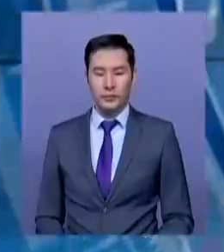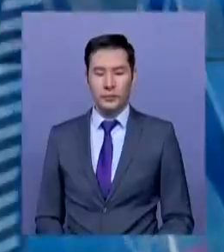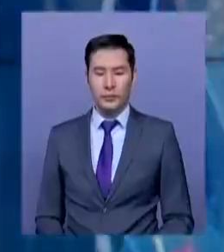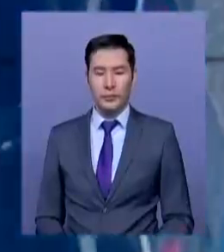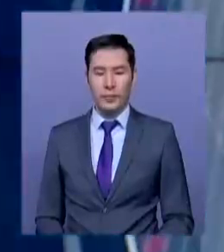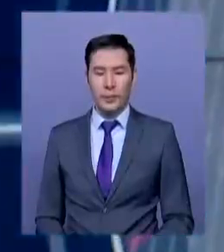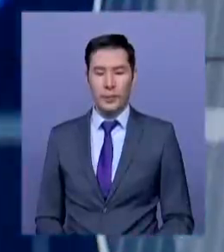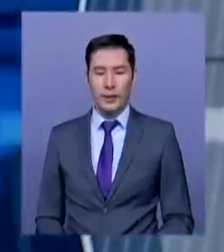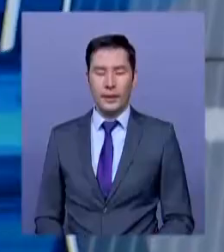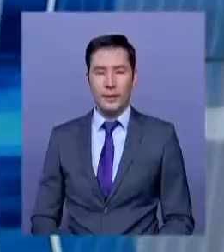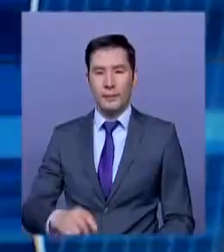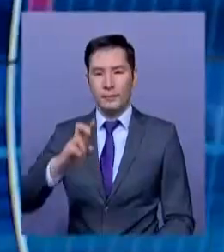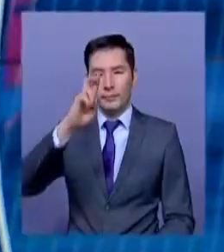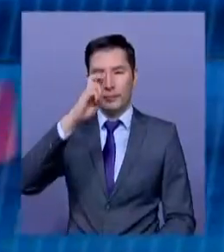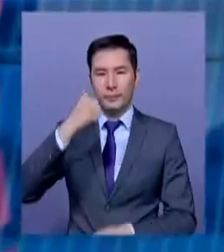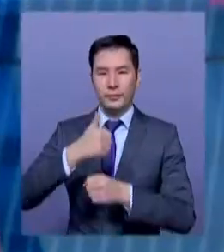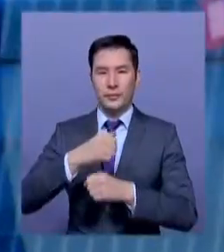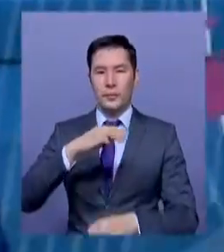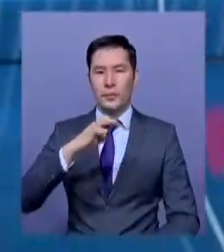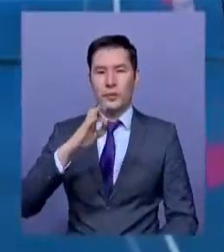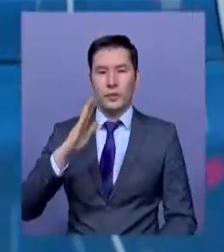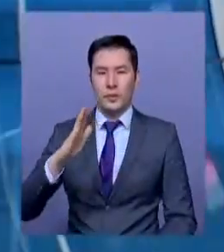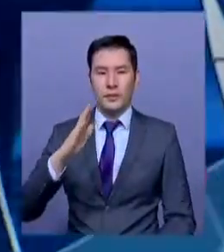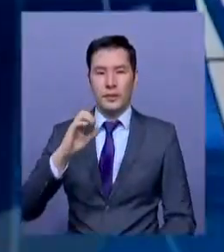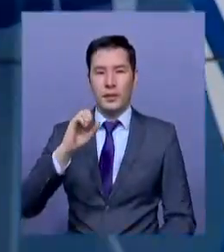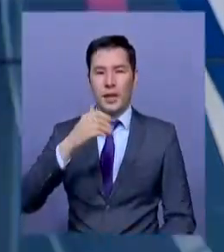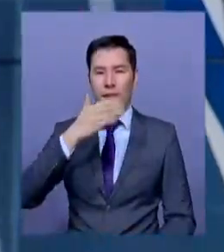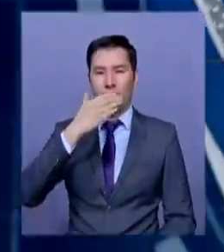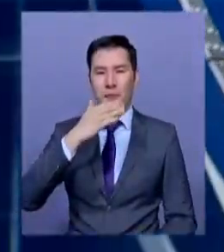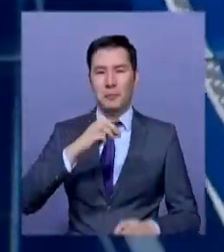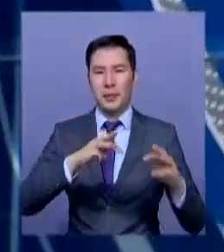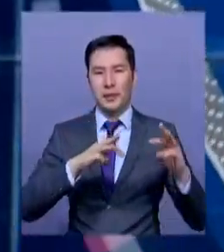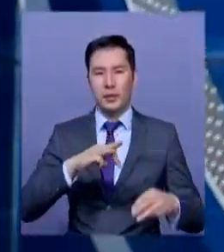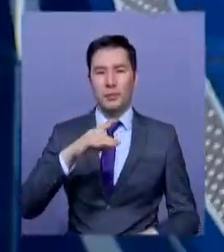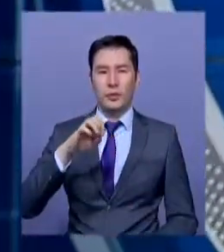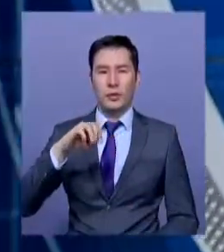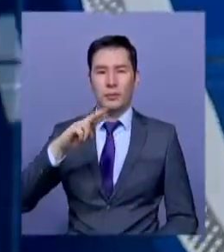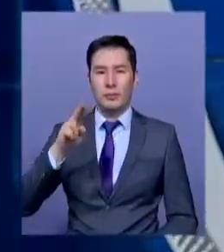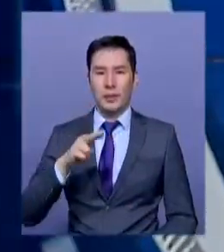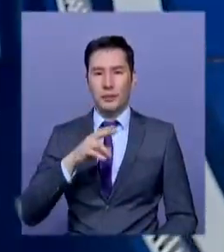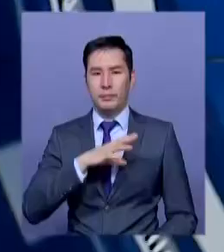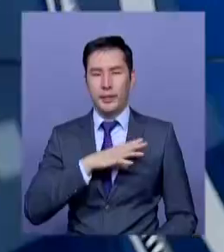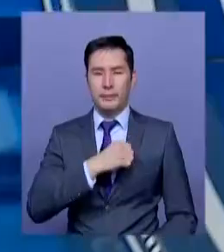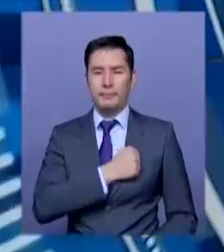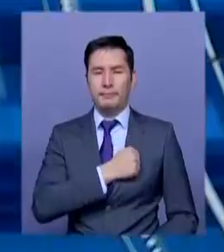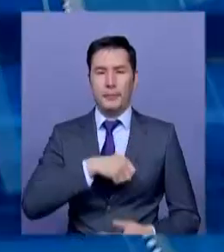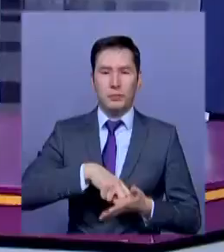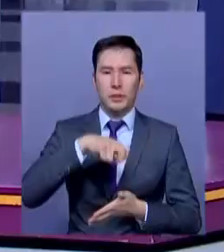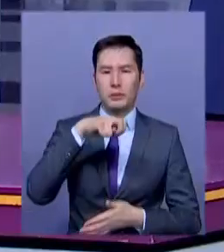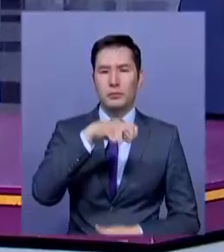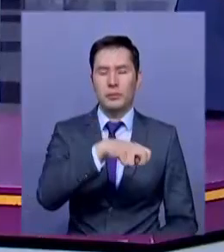Өзге ақпарат. Мемлекет басшысы Қасым-Жомарт Тоқаев Ауғанстан президенті Мұхаммад Ашраф Ғаниге көңіл айту жеделхатын